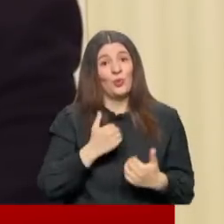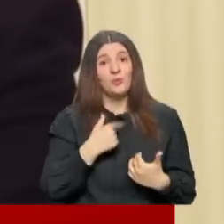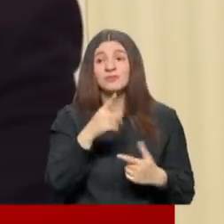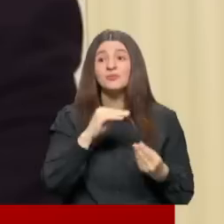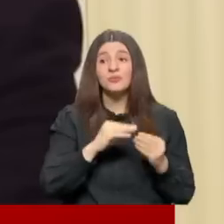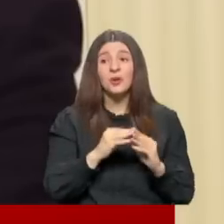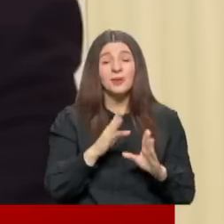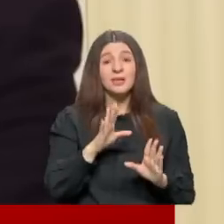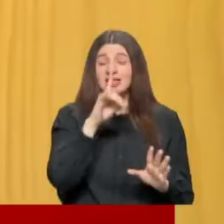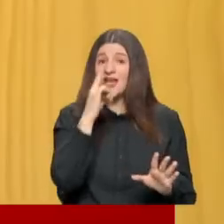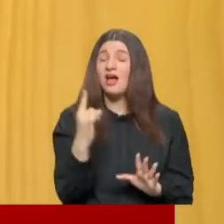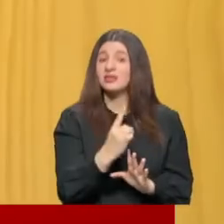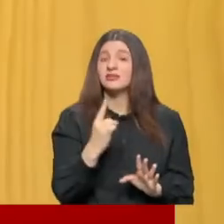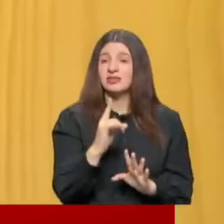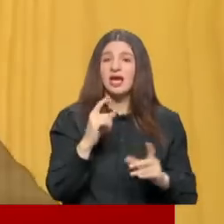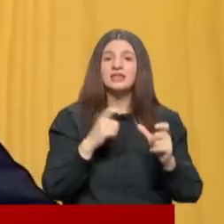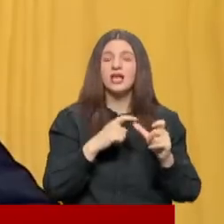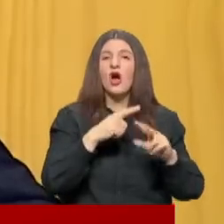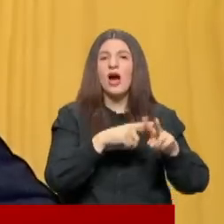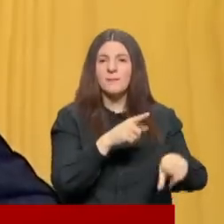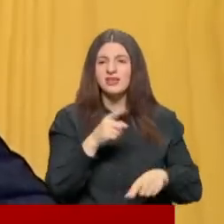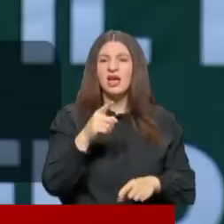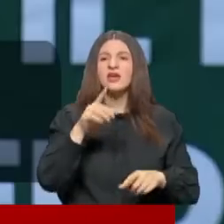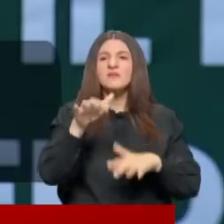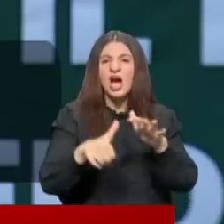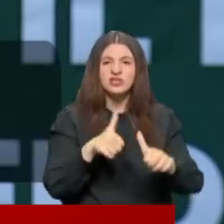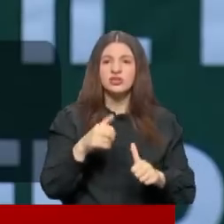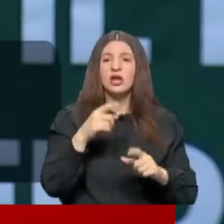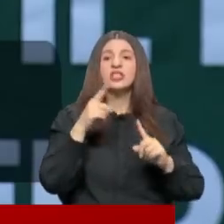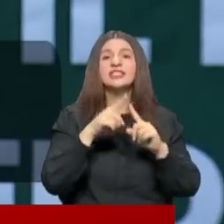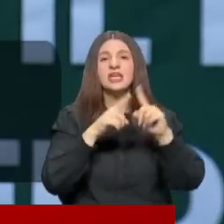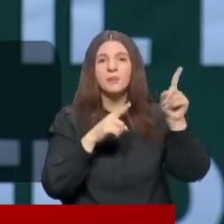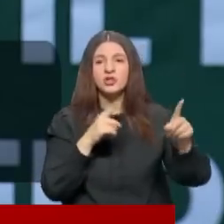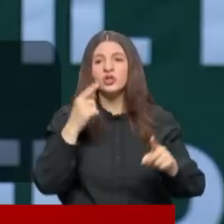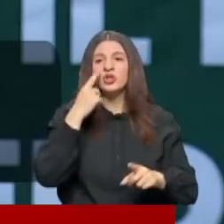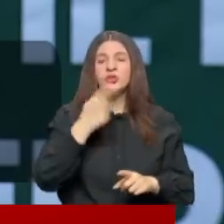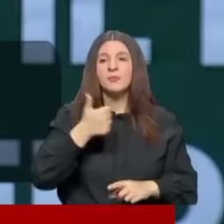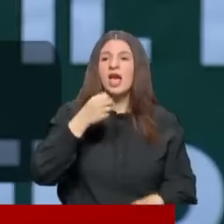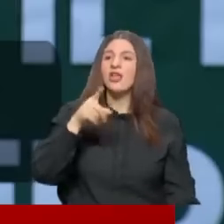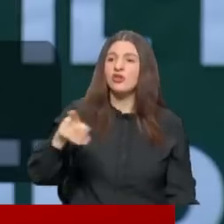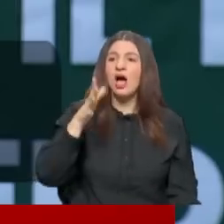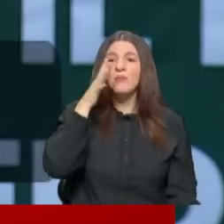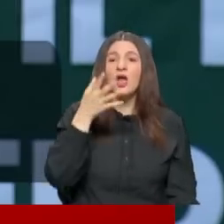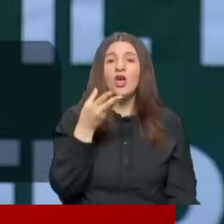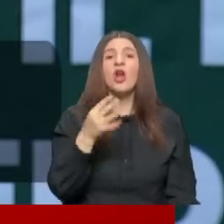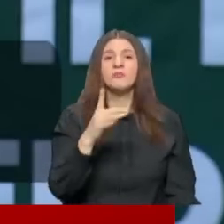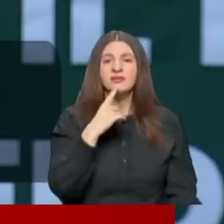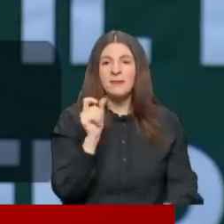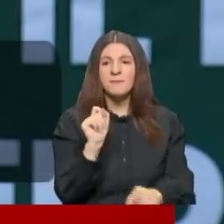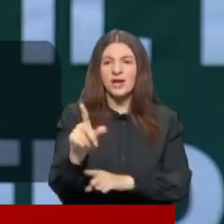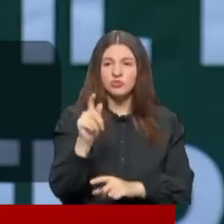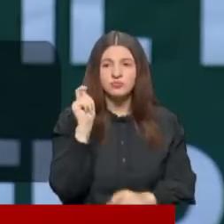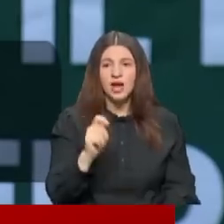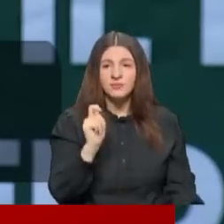Sizin probleminiz yalnızlık. Serok Ahmet mandacıdır. Trump Cumhurbaşkanı Erdoğan'a aptal olma diye